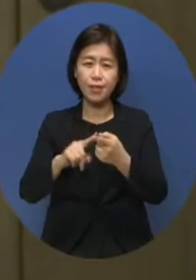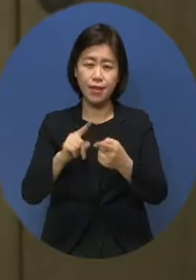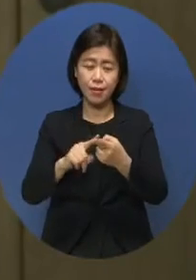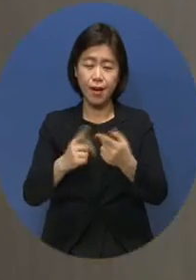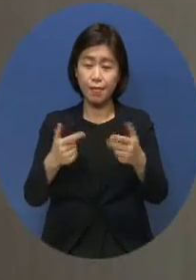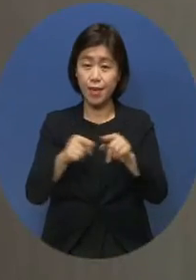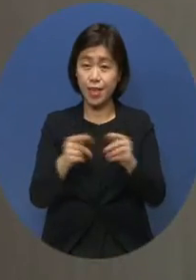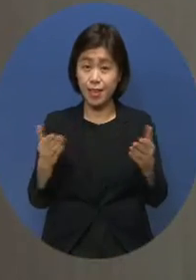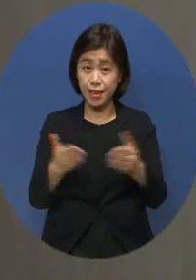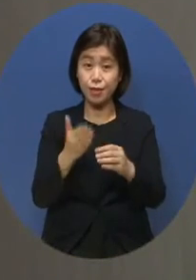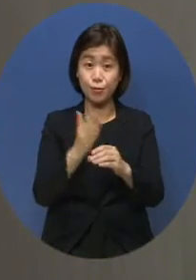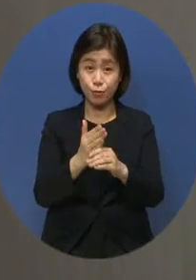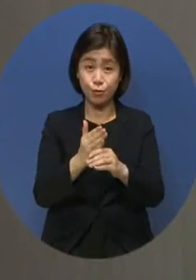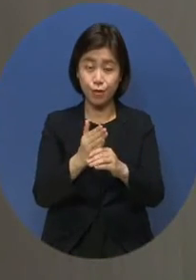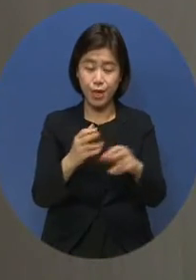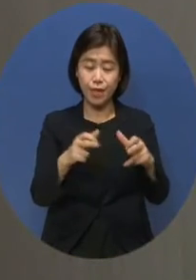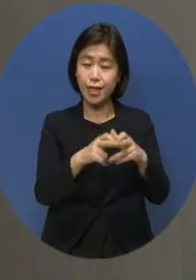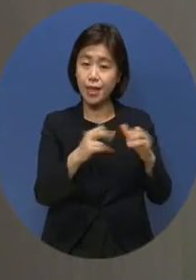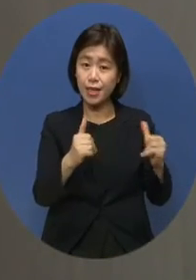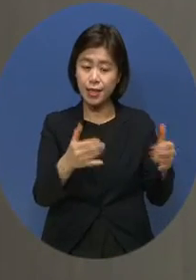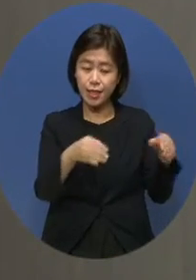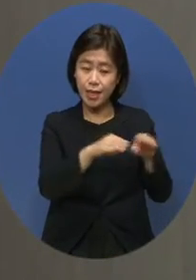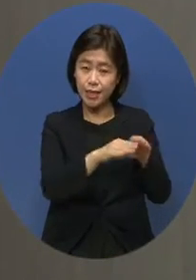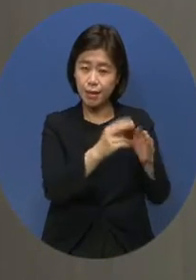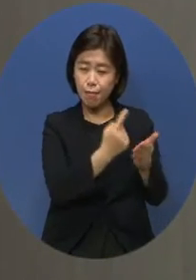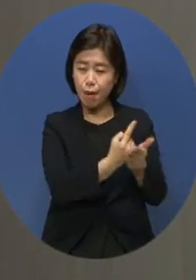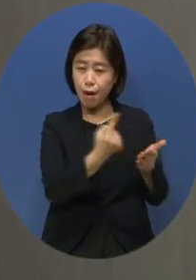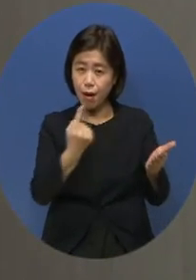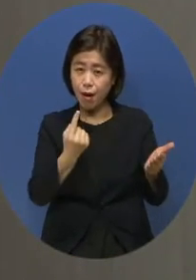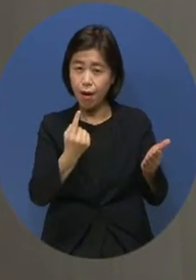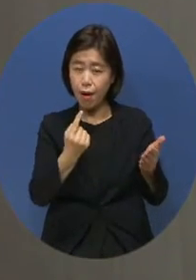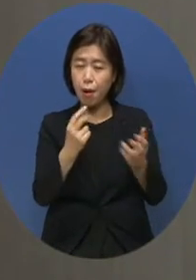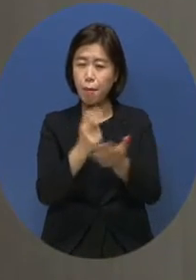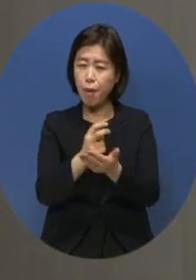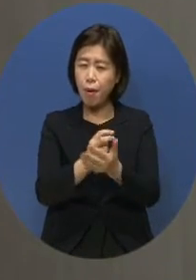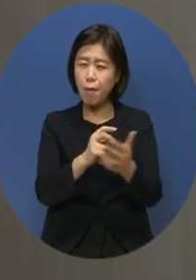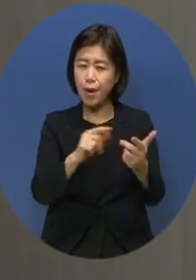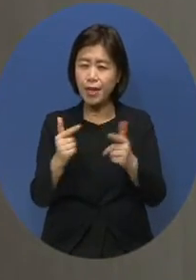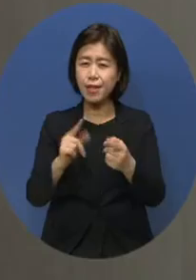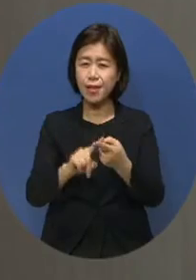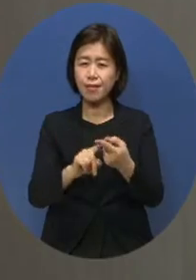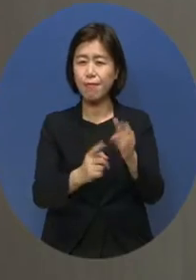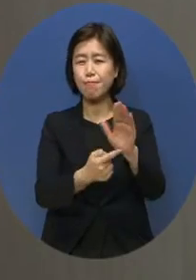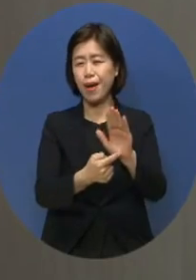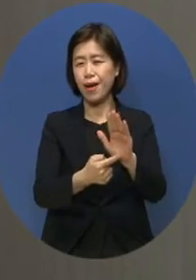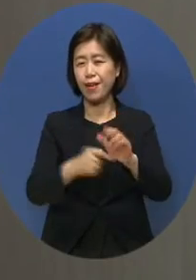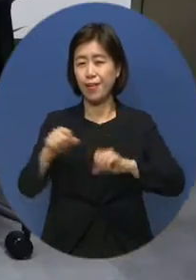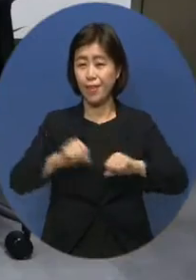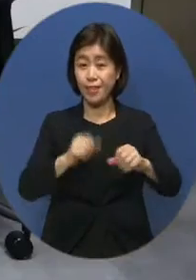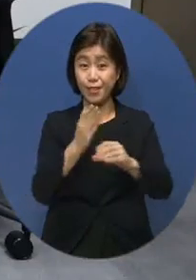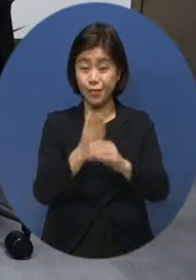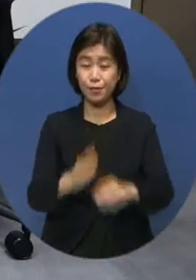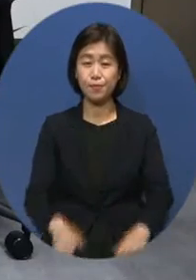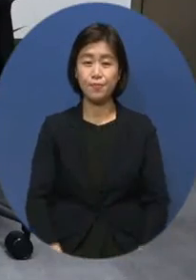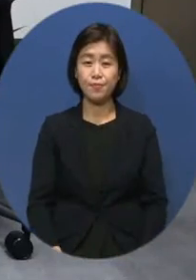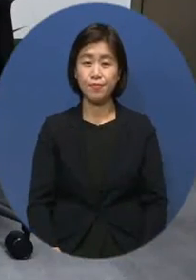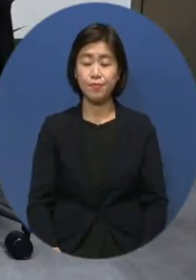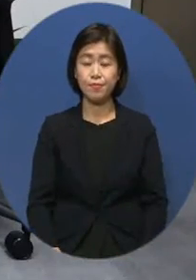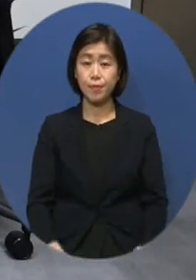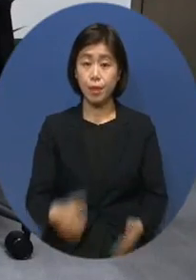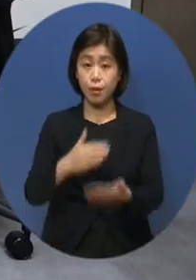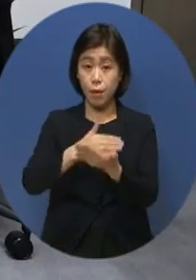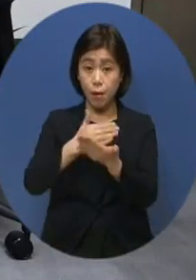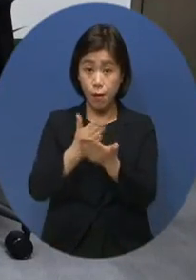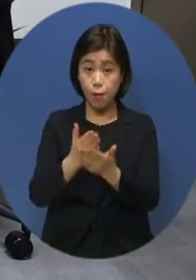신장을 위해서 탈시설 지원법을 비롯해서 여러 법안들을 발의하고 열심히 활동하고 있습니다. 네, 이제 다양한